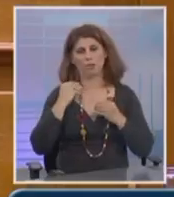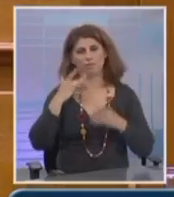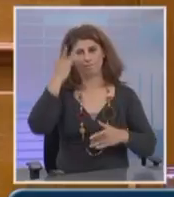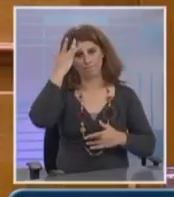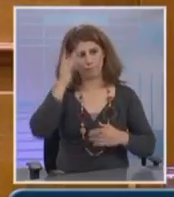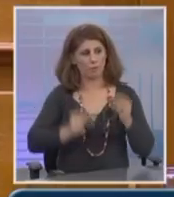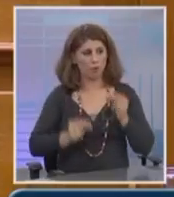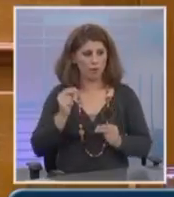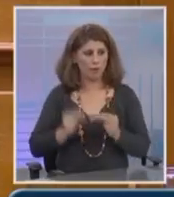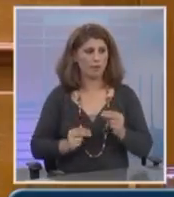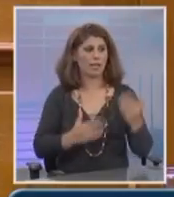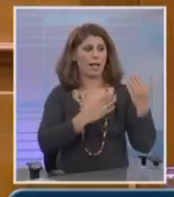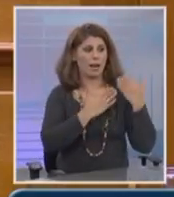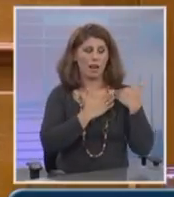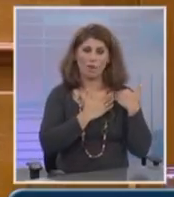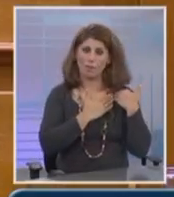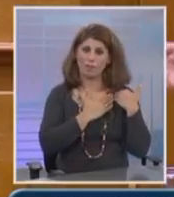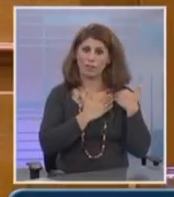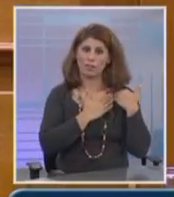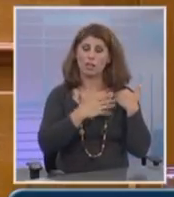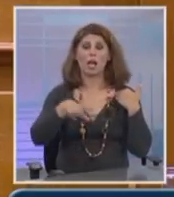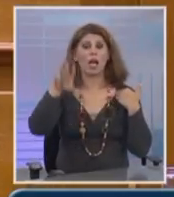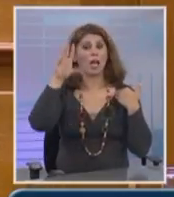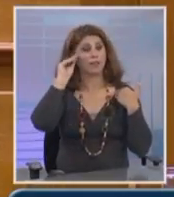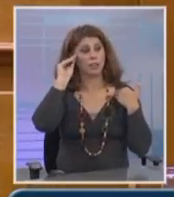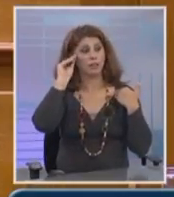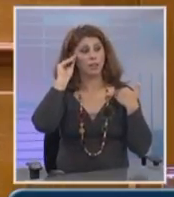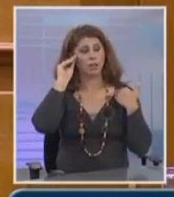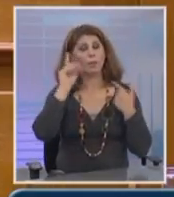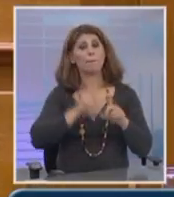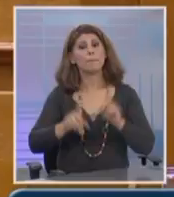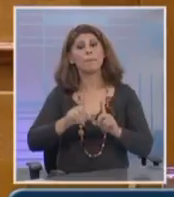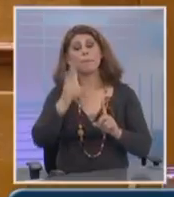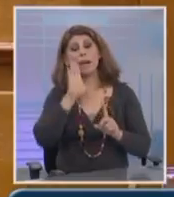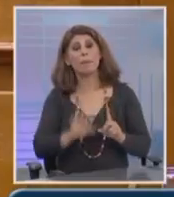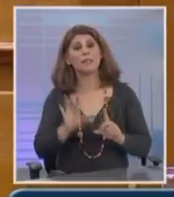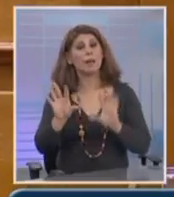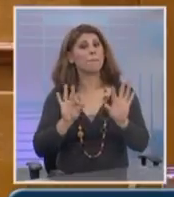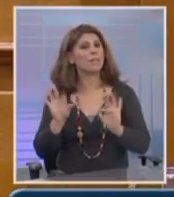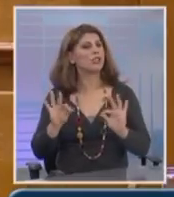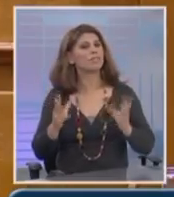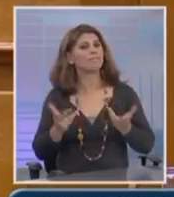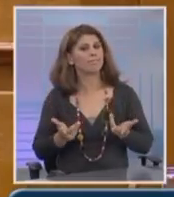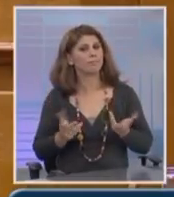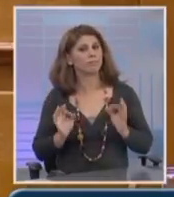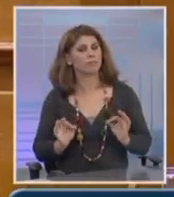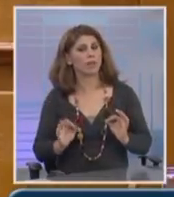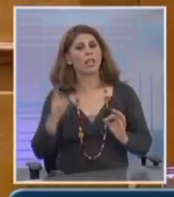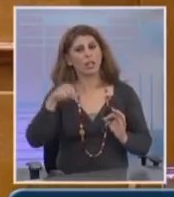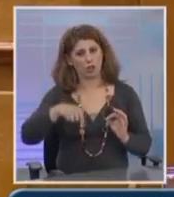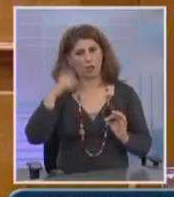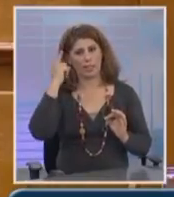προβλήματα, αναλάβαμε ευθύνες, αντιληφθήκαμε ποιες είναι οι πραγματικές μας επιλογές. Και έχουμε πλέον